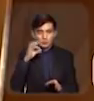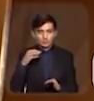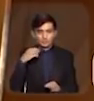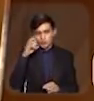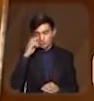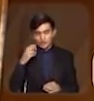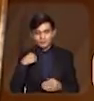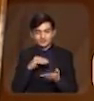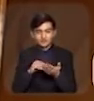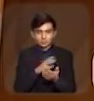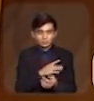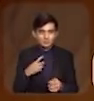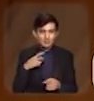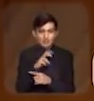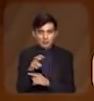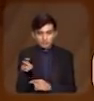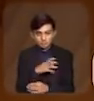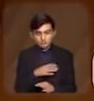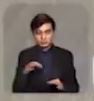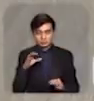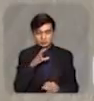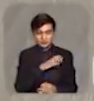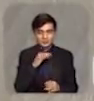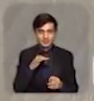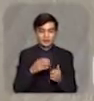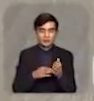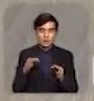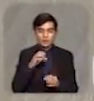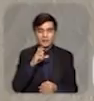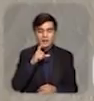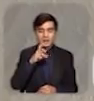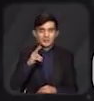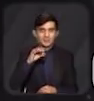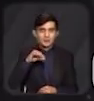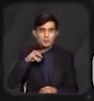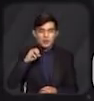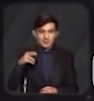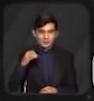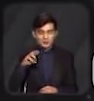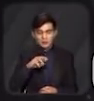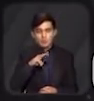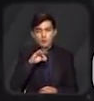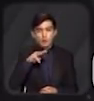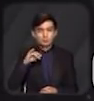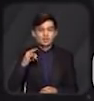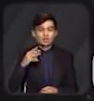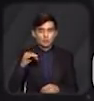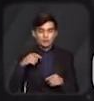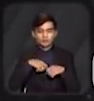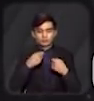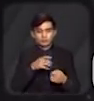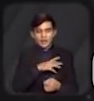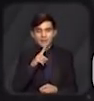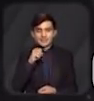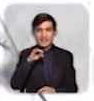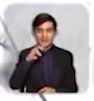шықтық. Ресми дерек кездеспеді. Жалпыға ортақ кең қолданыстағы Википедияда ондай марапат Момышұлына берілгені жазылған. Ал Зейнеп Ахметова